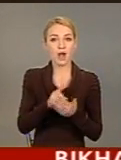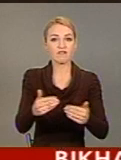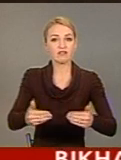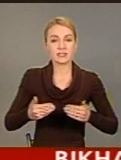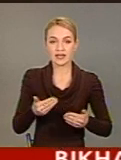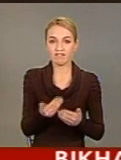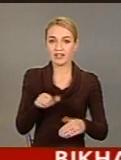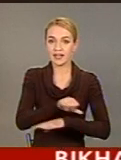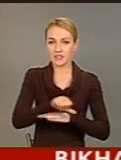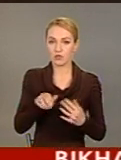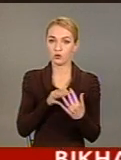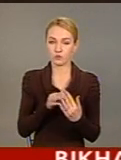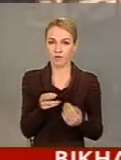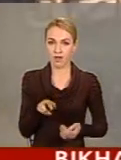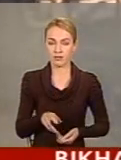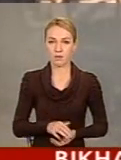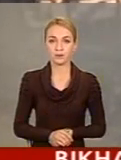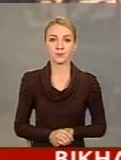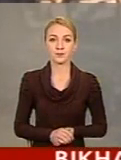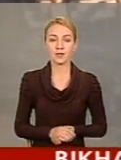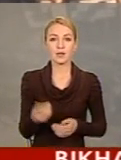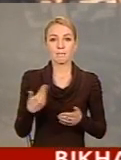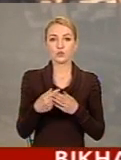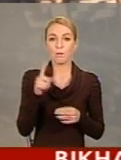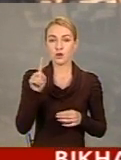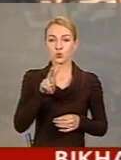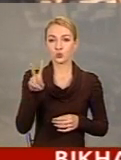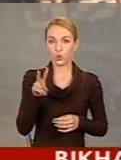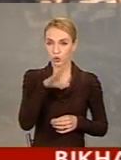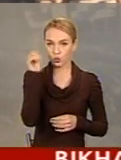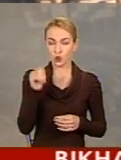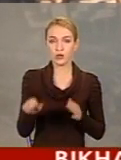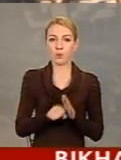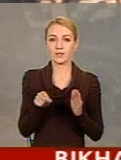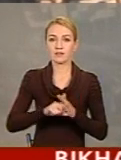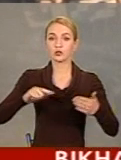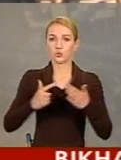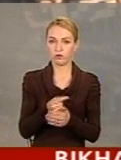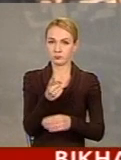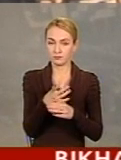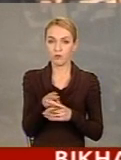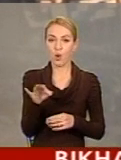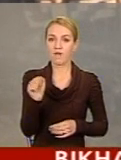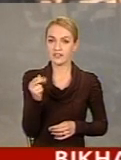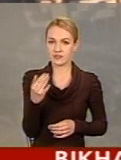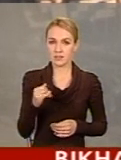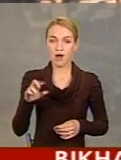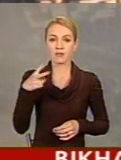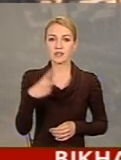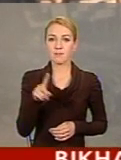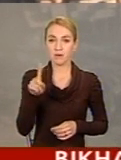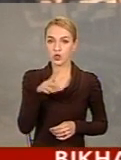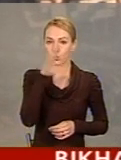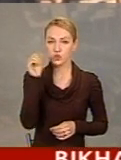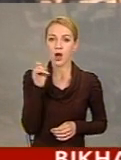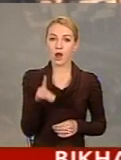від лінії розмежування близько першої і другої ночі противник знову завдав артилерійських ударів по авдіївці А за 21 ночі